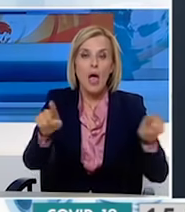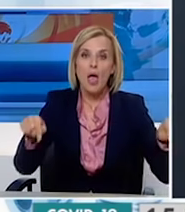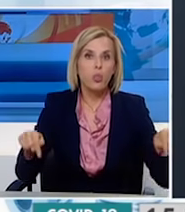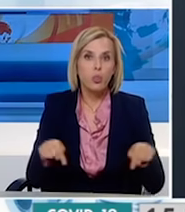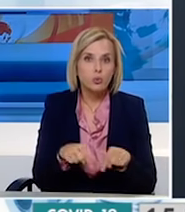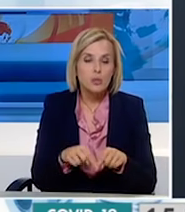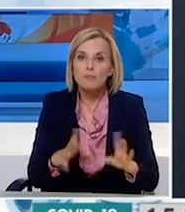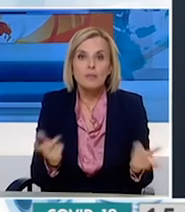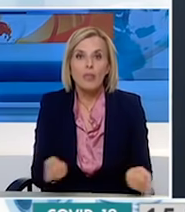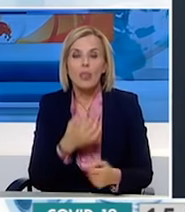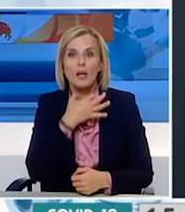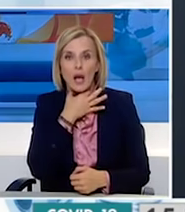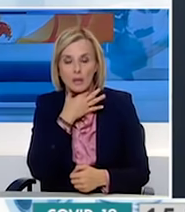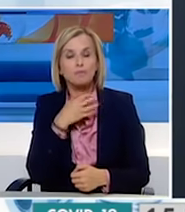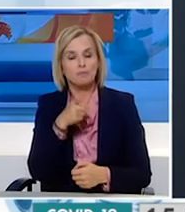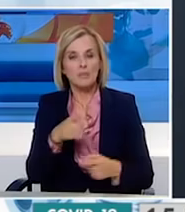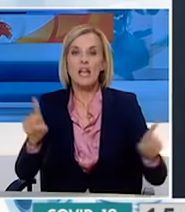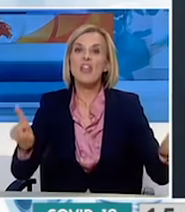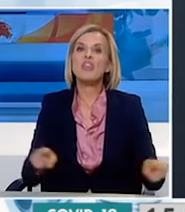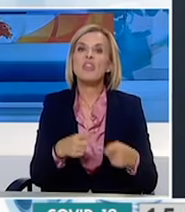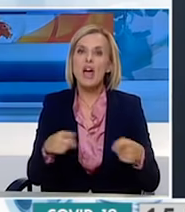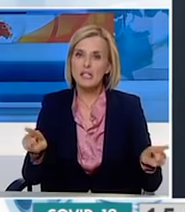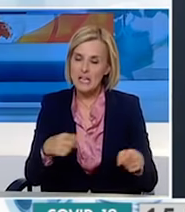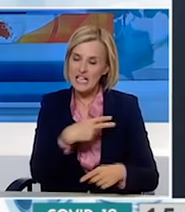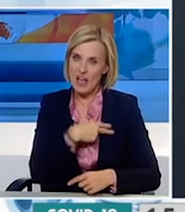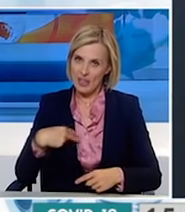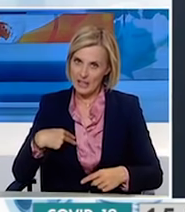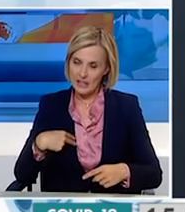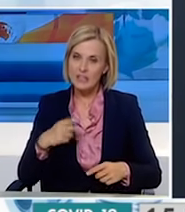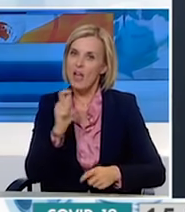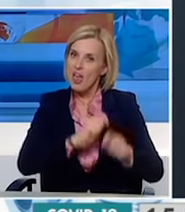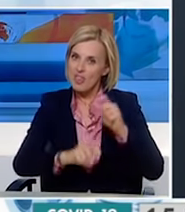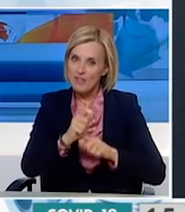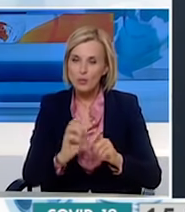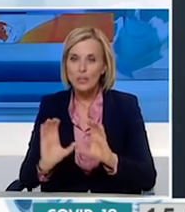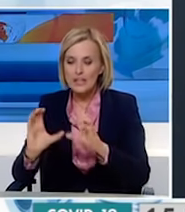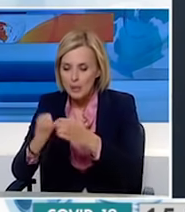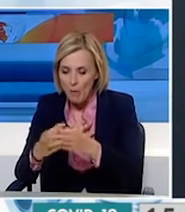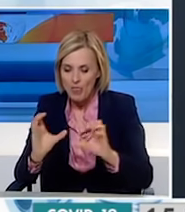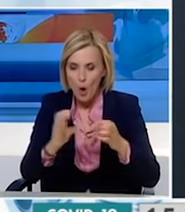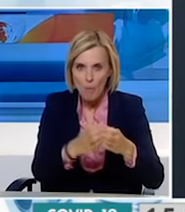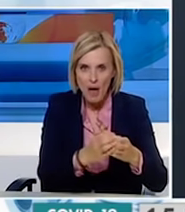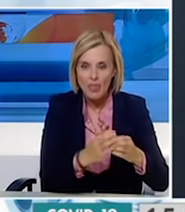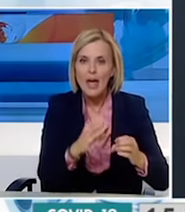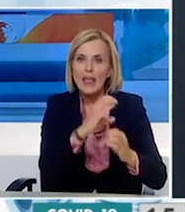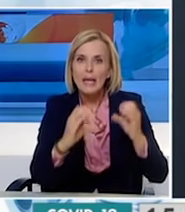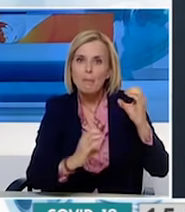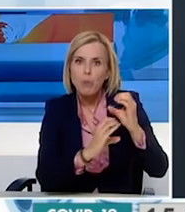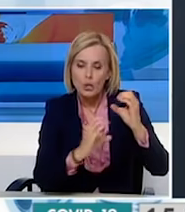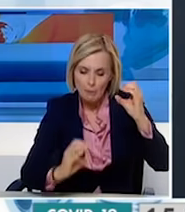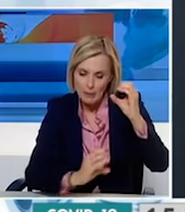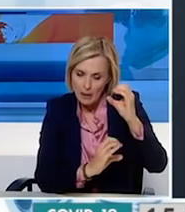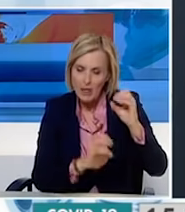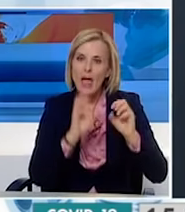μαθητών, σχολικές αίθουσες, η διδασκαλία σε υποτμήματα που προκύπτουν μετά την οσάνω κατανομή μπορεί να είναι και